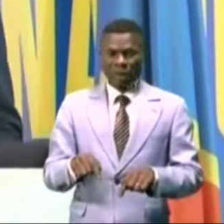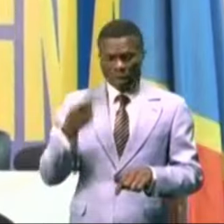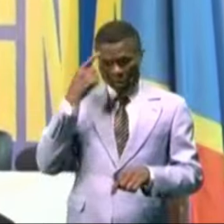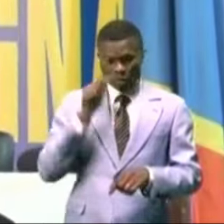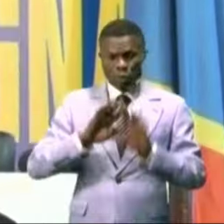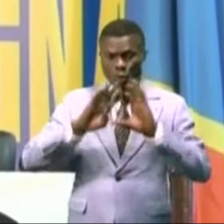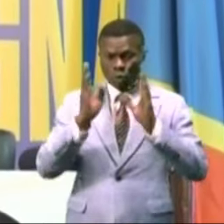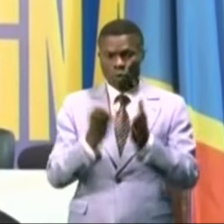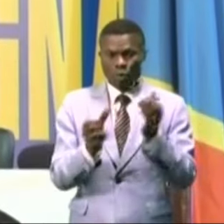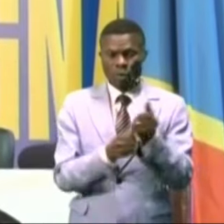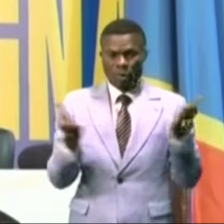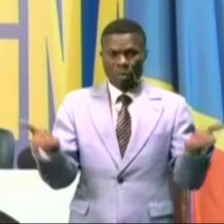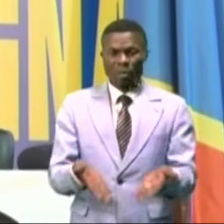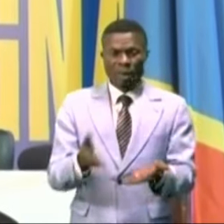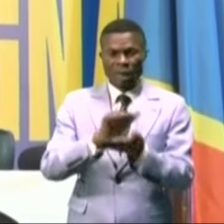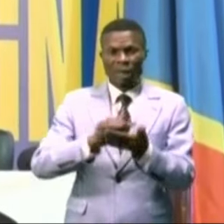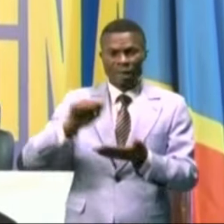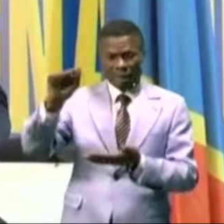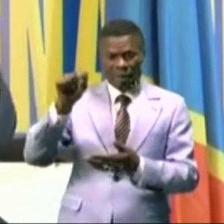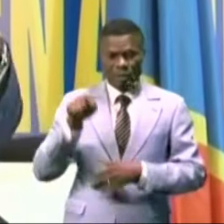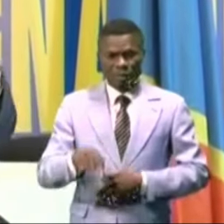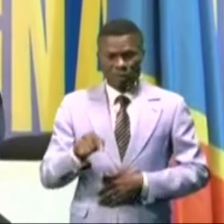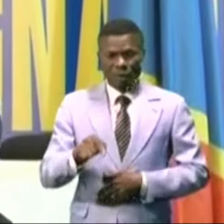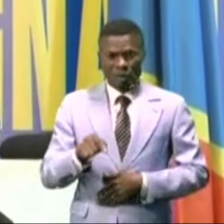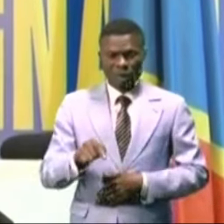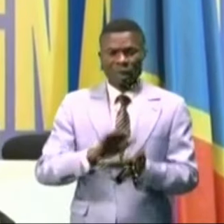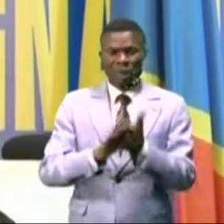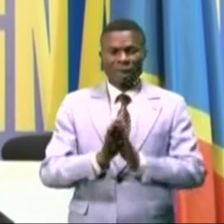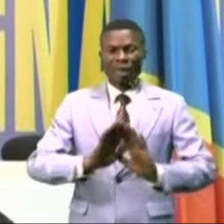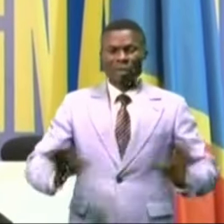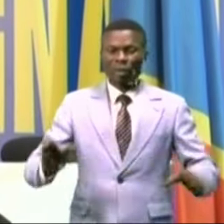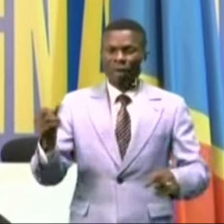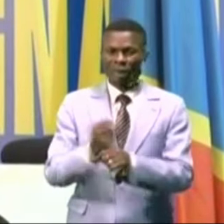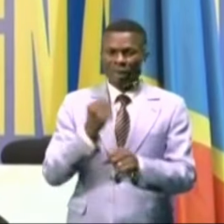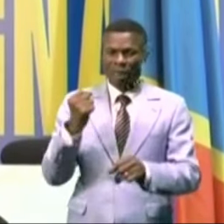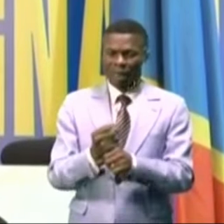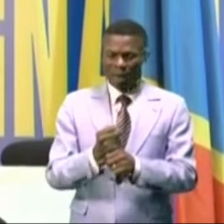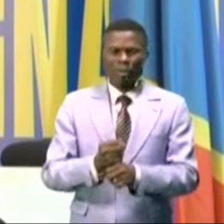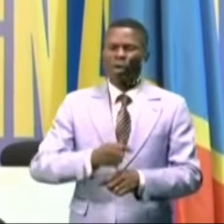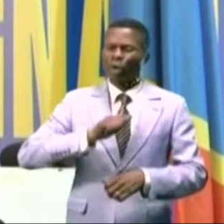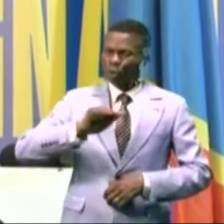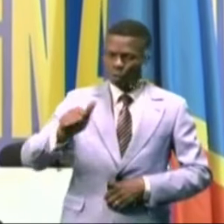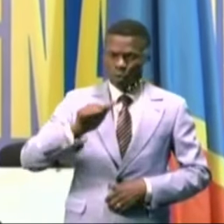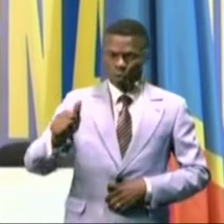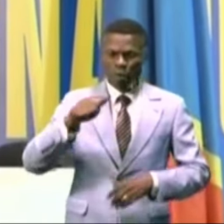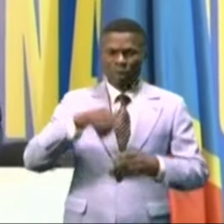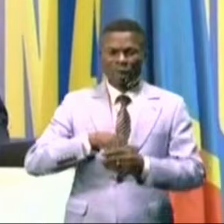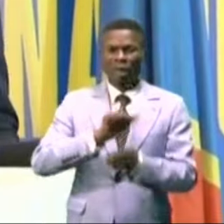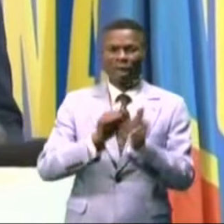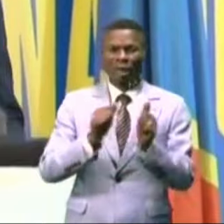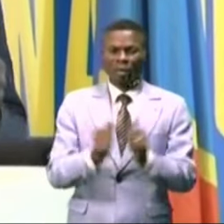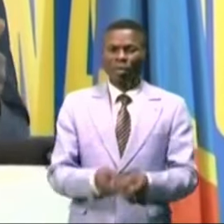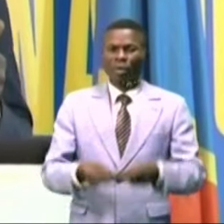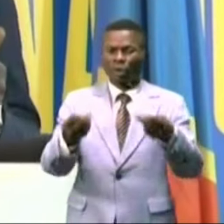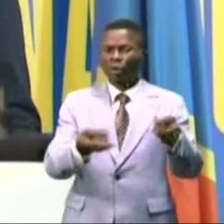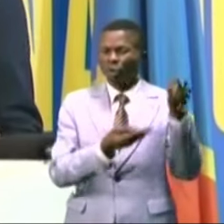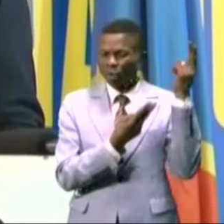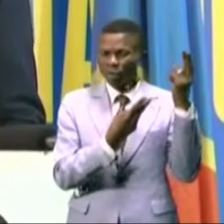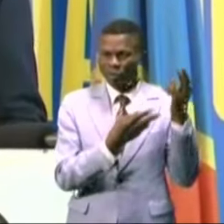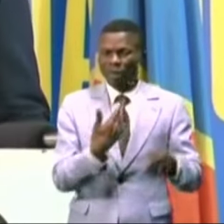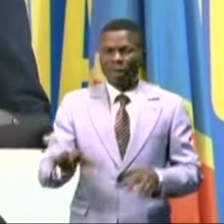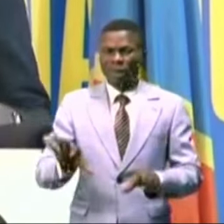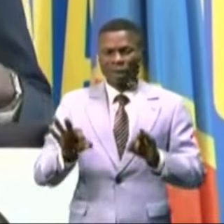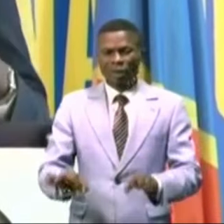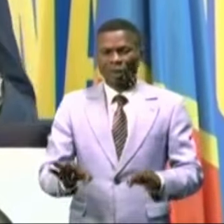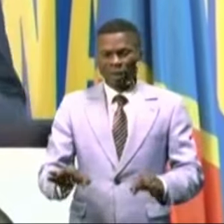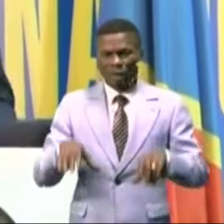participant à ce séminaire est capable de s'investir irrévocablement dans le processus de valorisation des ressources